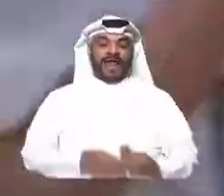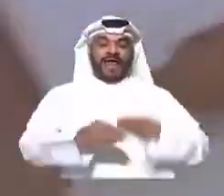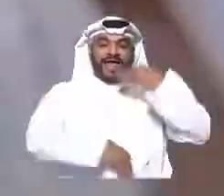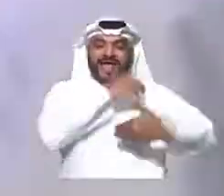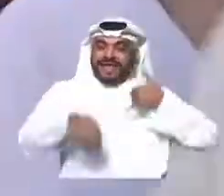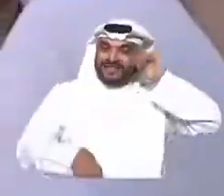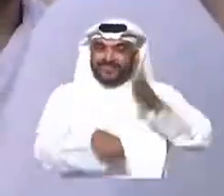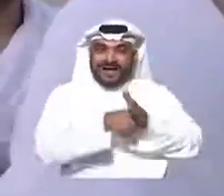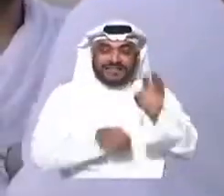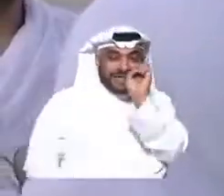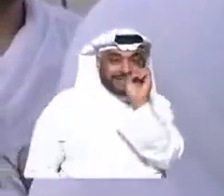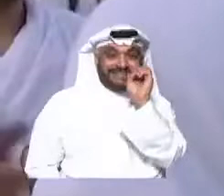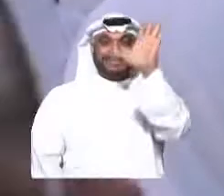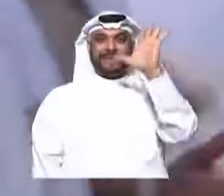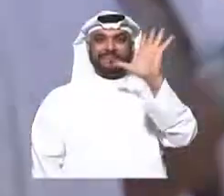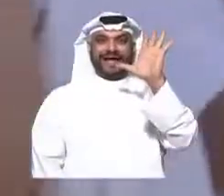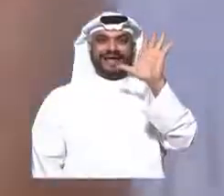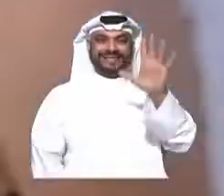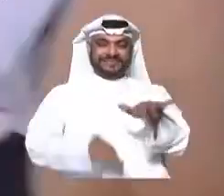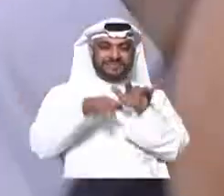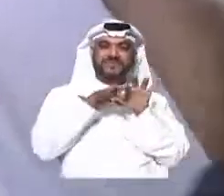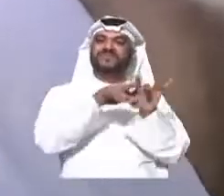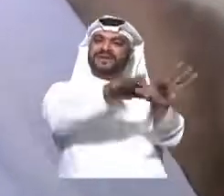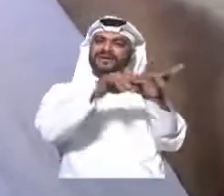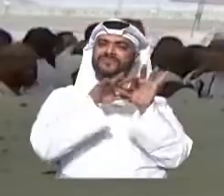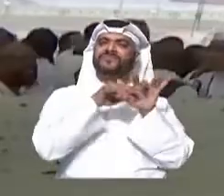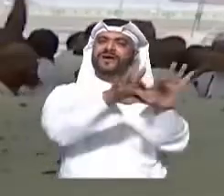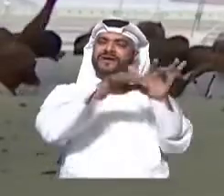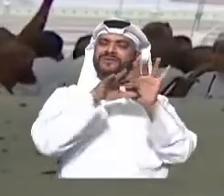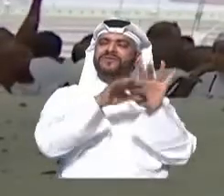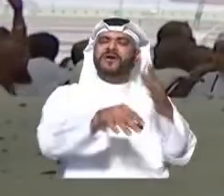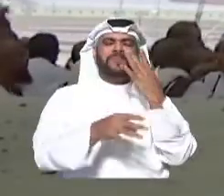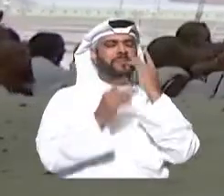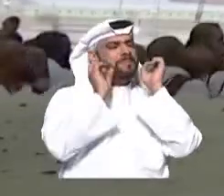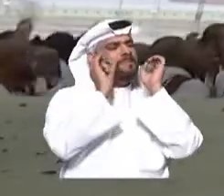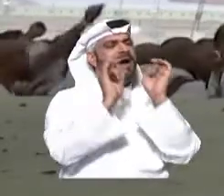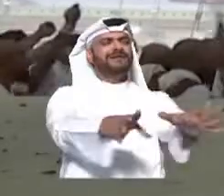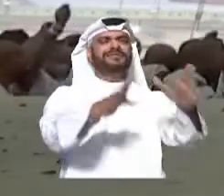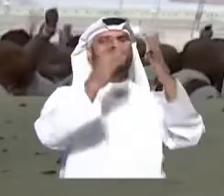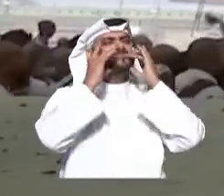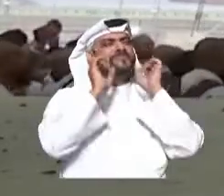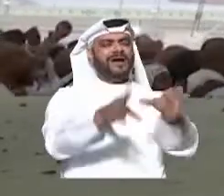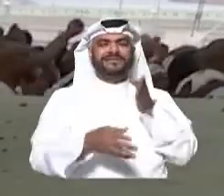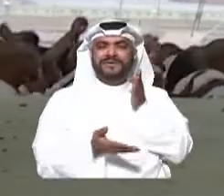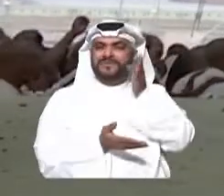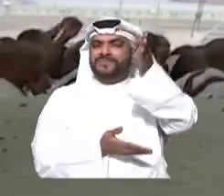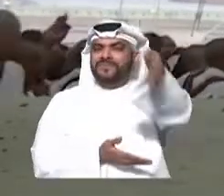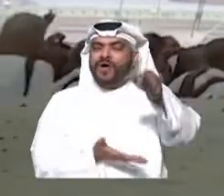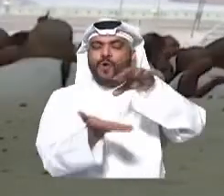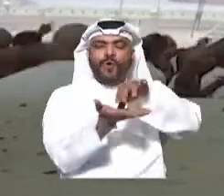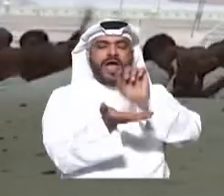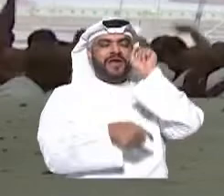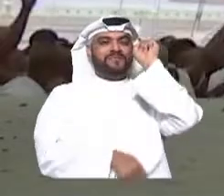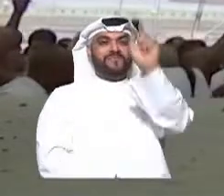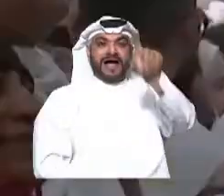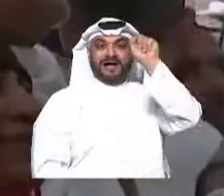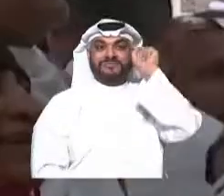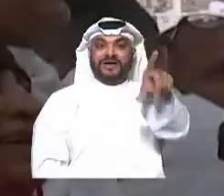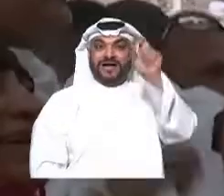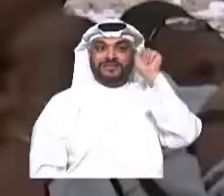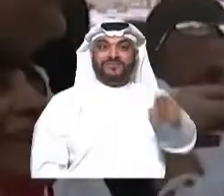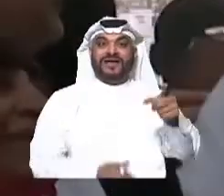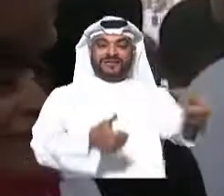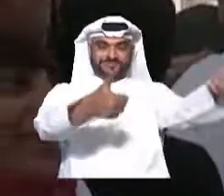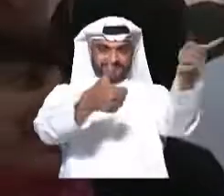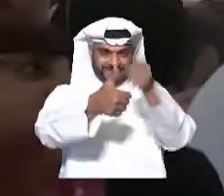ومنذ ساعات الصباح الأولى بدأ حجاج بيت الله الحرام بالتوجه من مزدلفة إلى مشعر منى لرمي جمرة